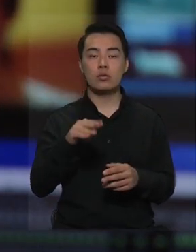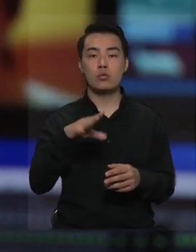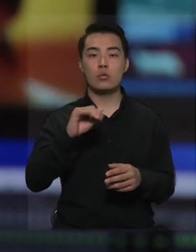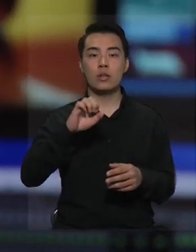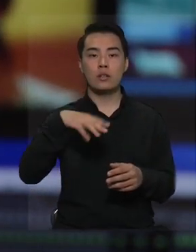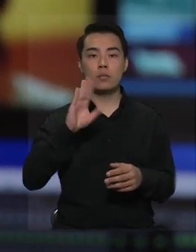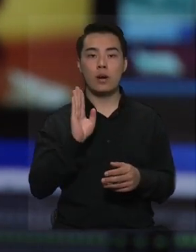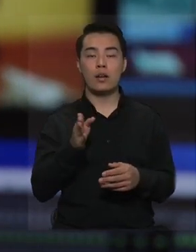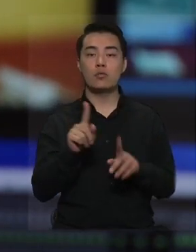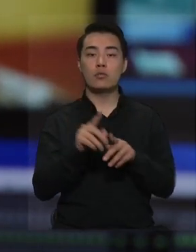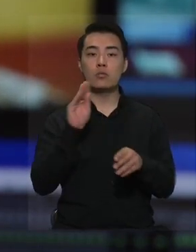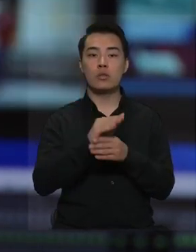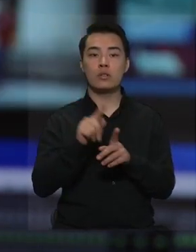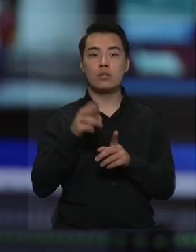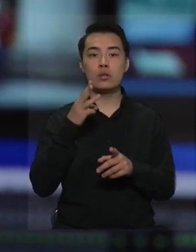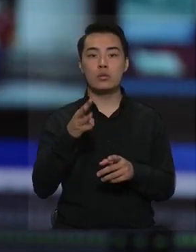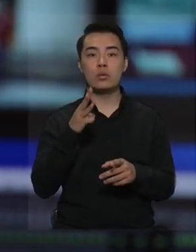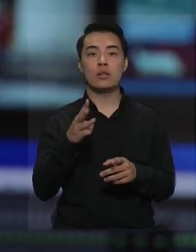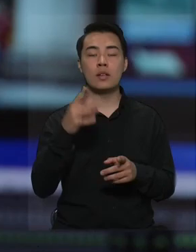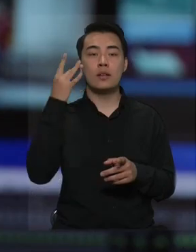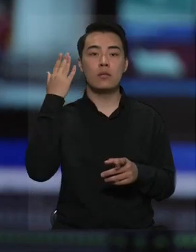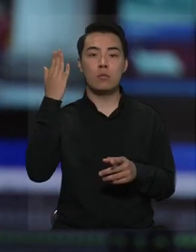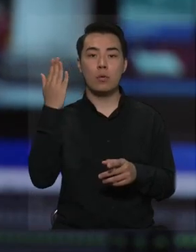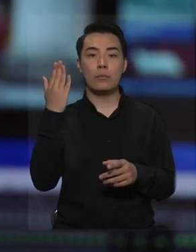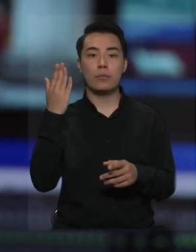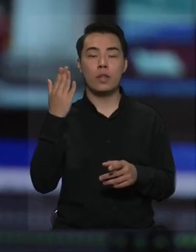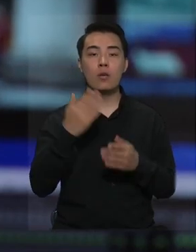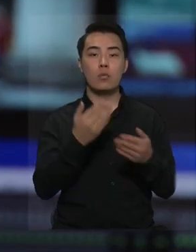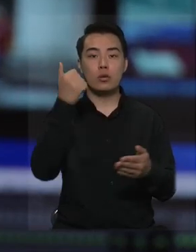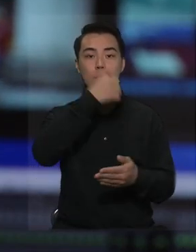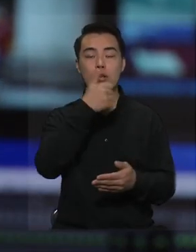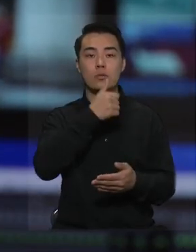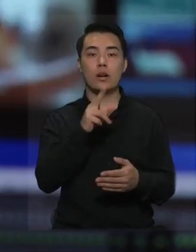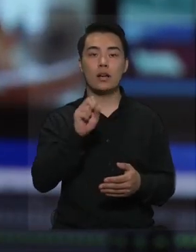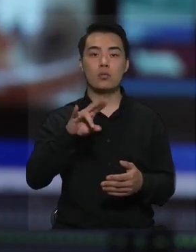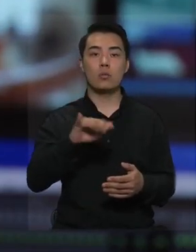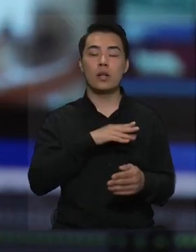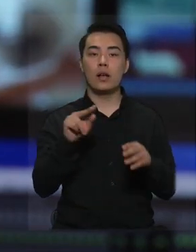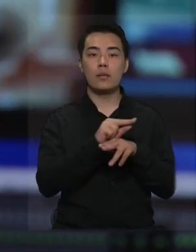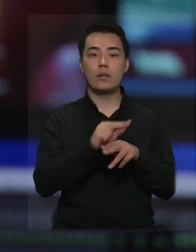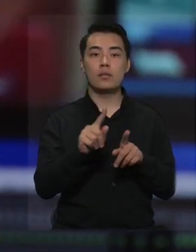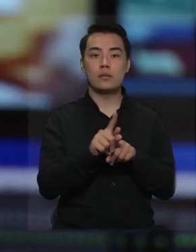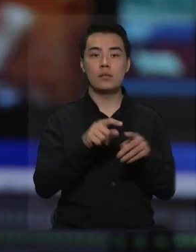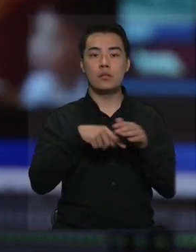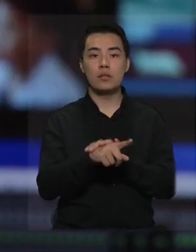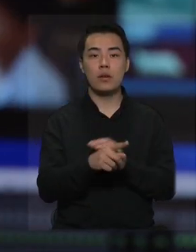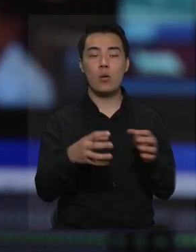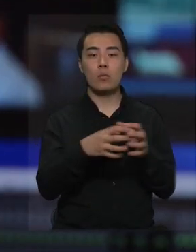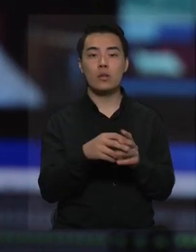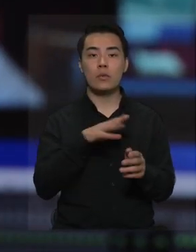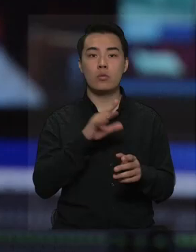тысяч студентов включая почти 3000 иностранных в прошлом году казнул отремонтировали сразу несколько